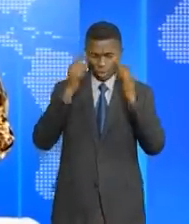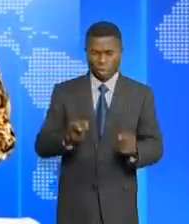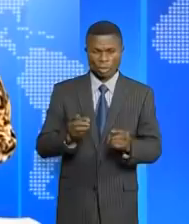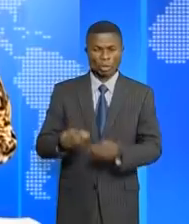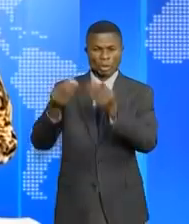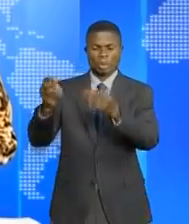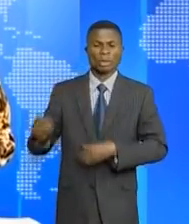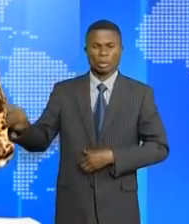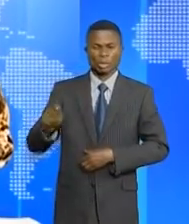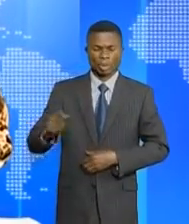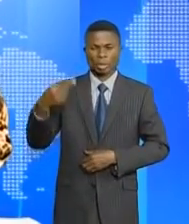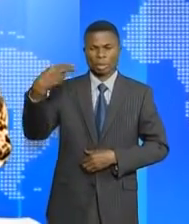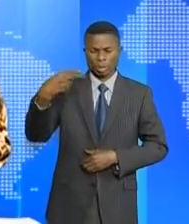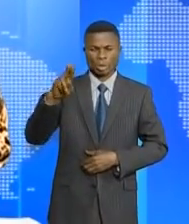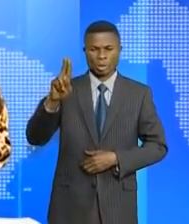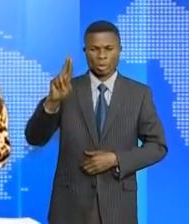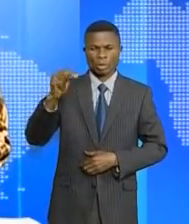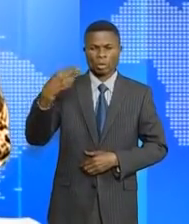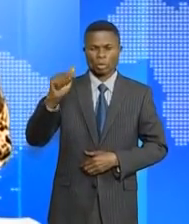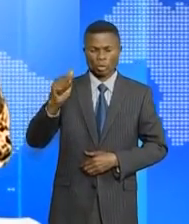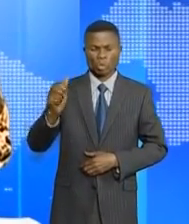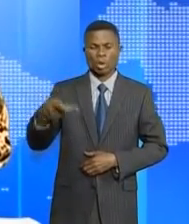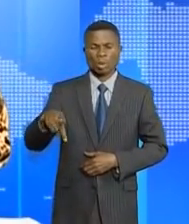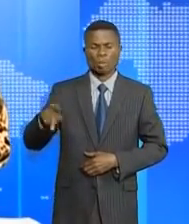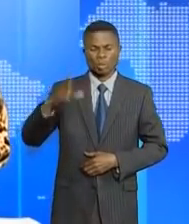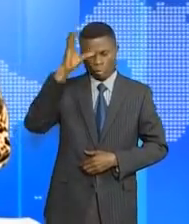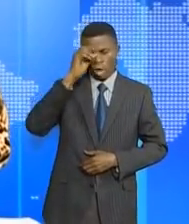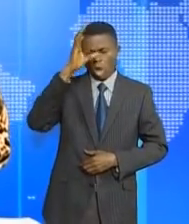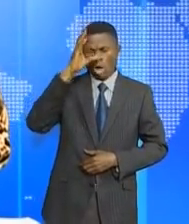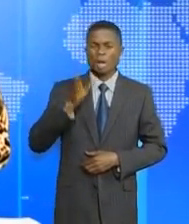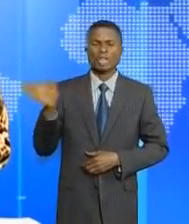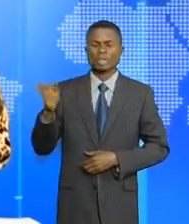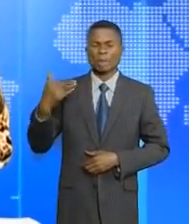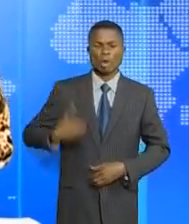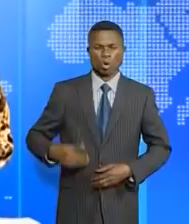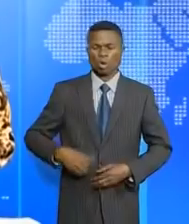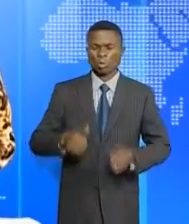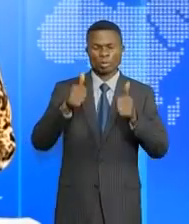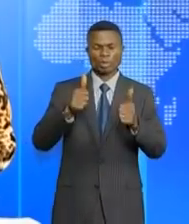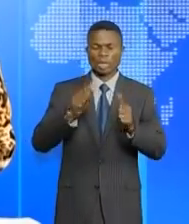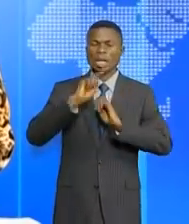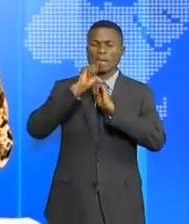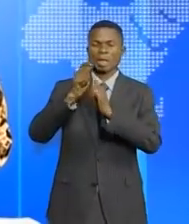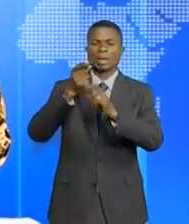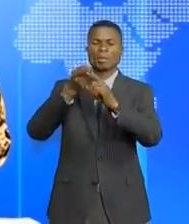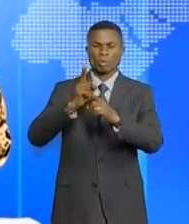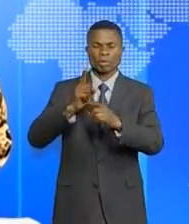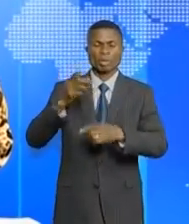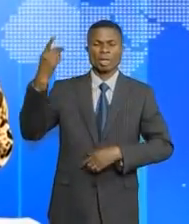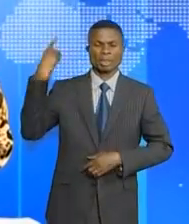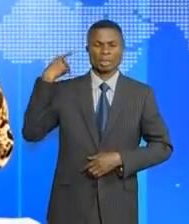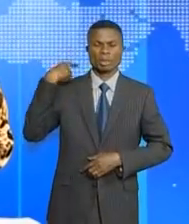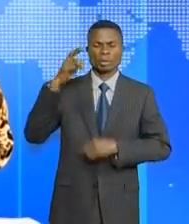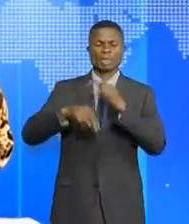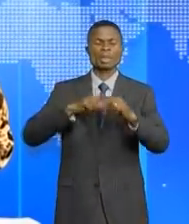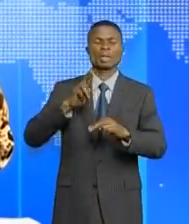les territoires de Gungu dans la province du Kwilu d'un bloc opératoire moderne. C'est un geste de l'honorable